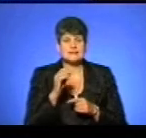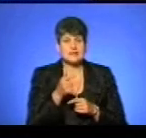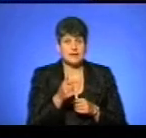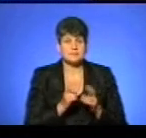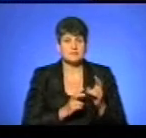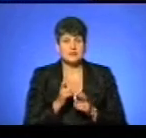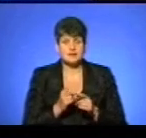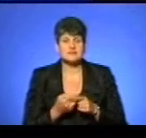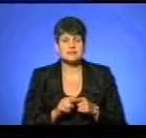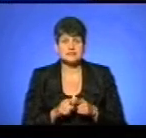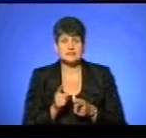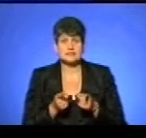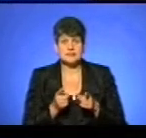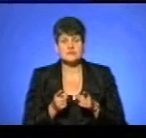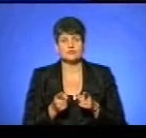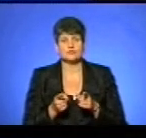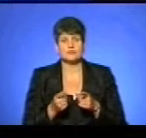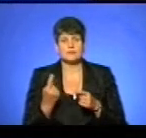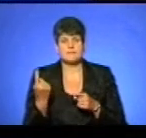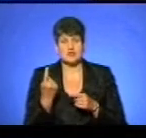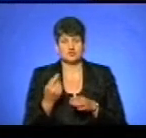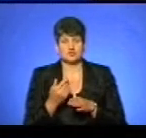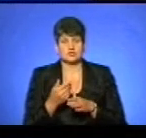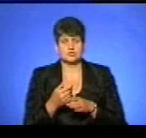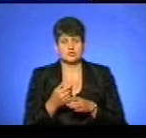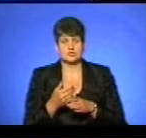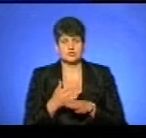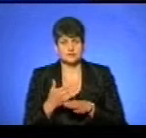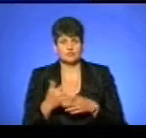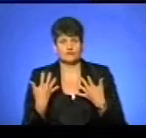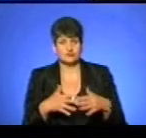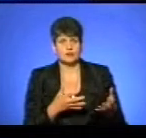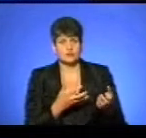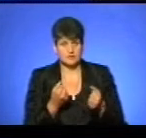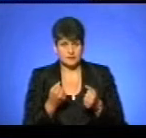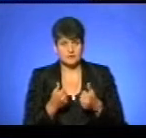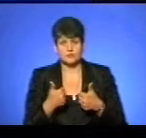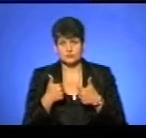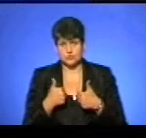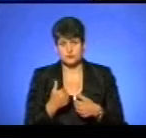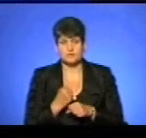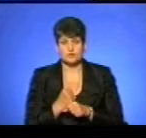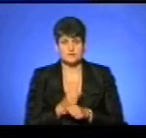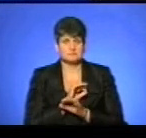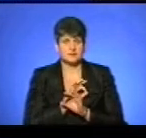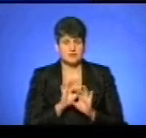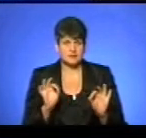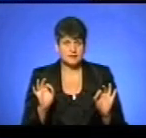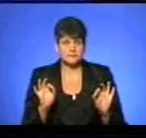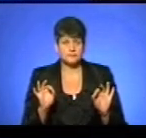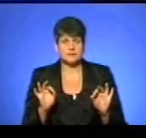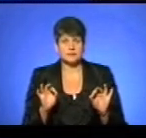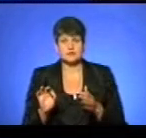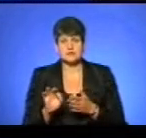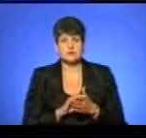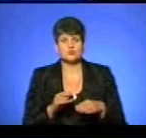дійсно, перший транш вони вже отримали. Мені приємно, що досить працювали ефективно, бо безпосередньо